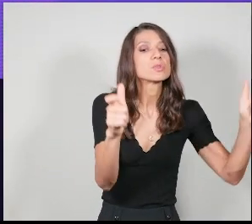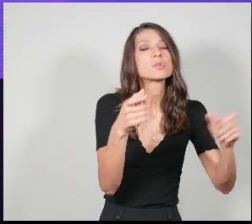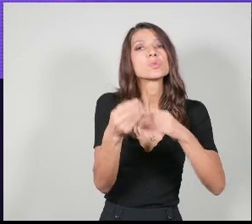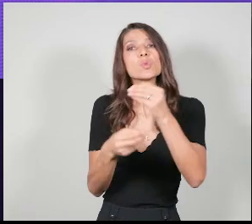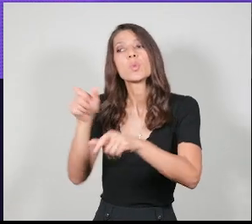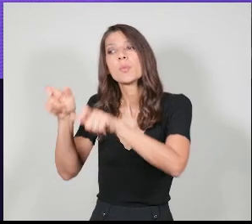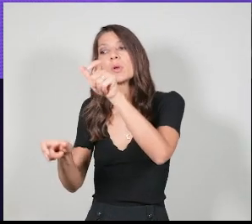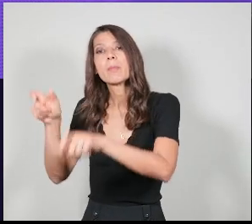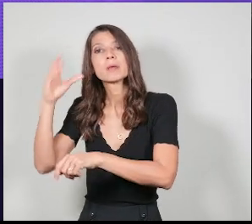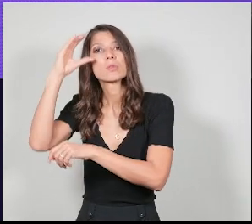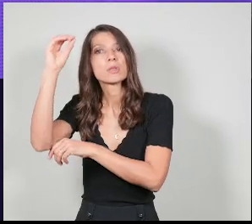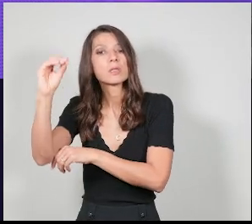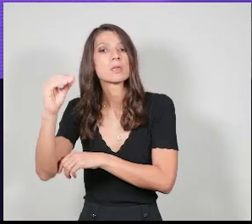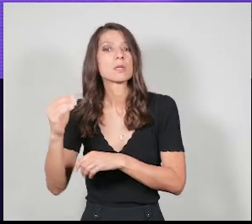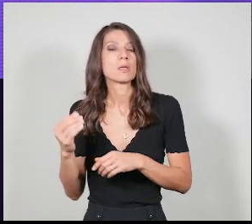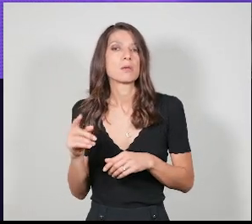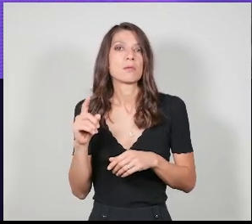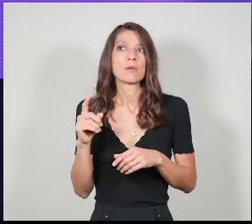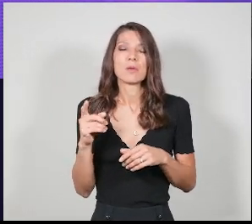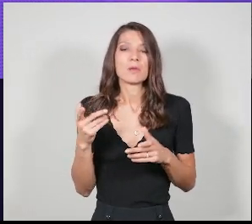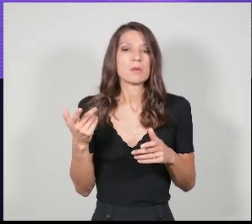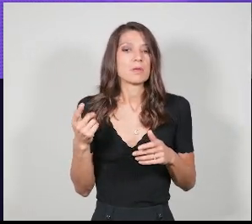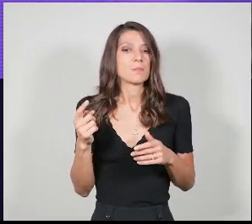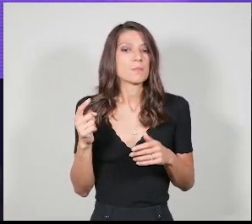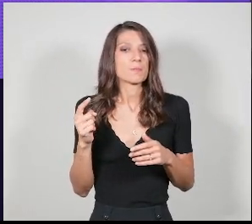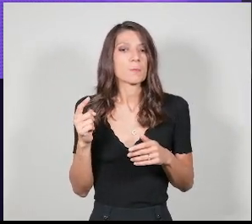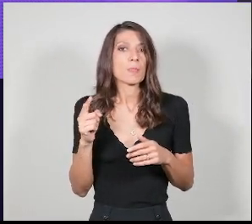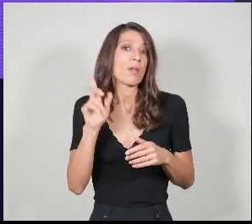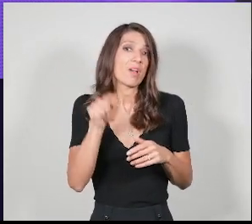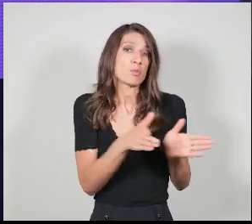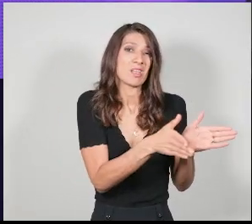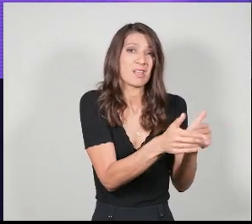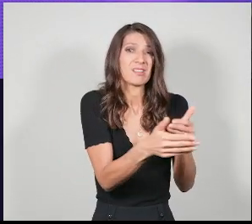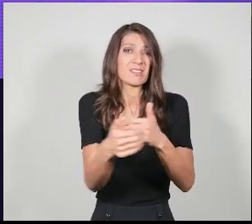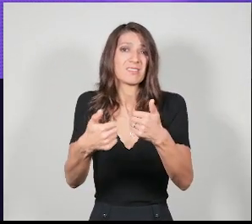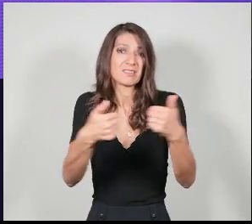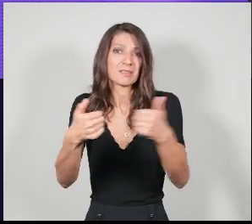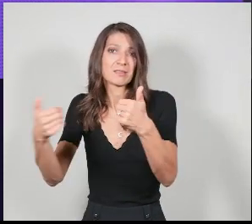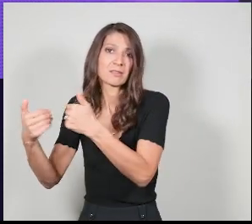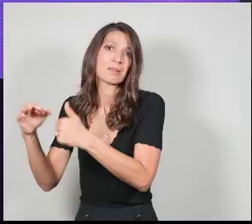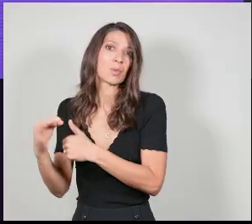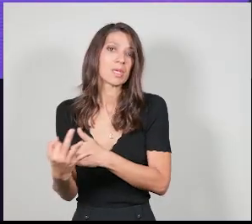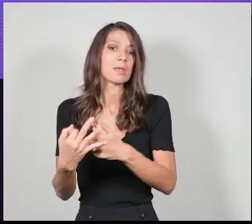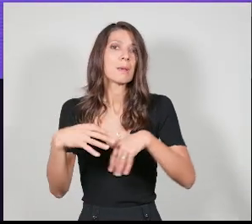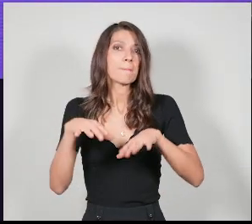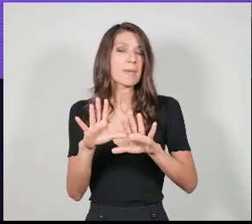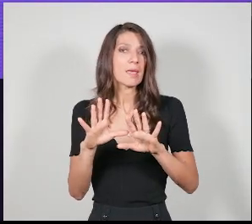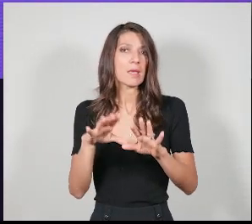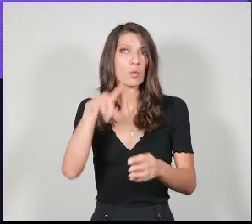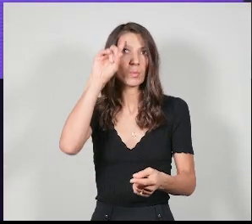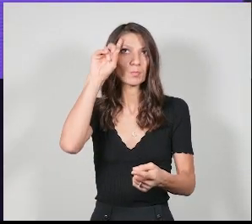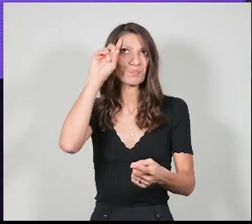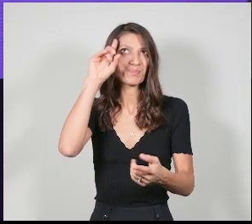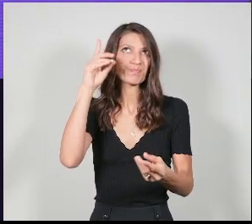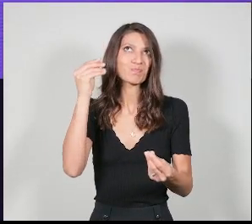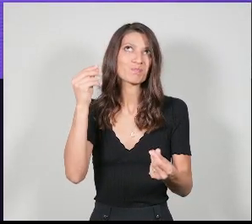professions, c'est structuré de manière très segmentée, donc ça c'est bien connu, mais avec une logique qui